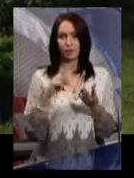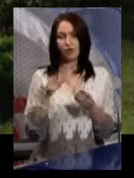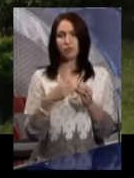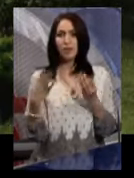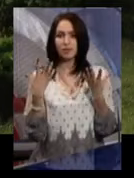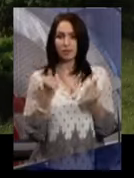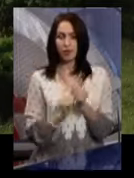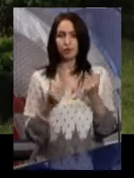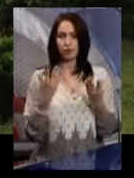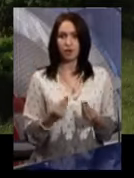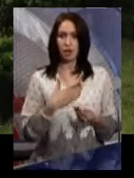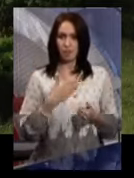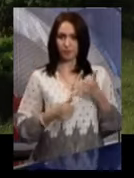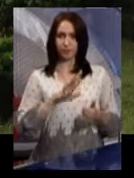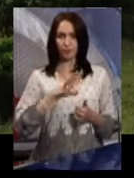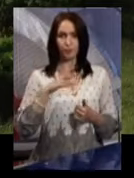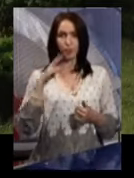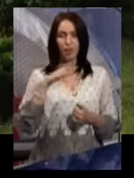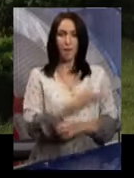были поляки и китайцы.